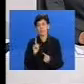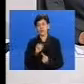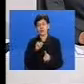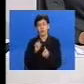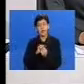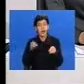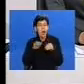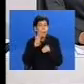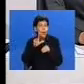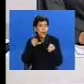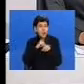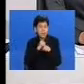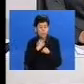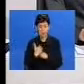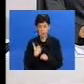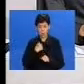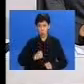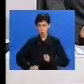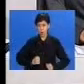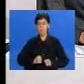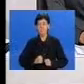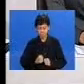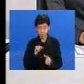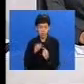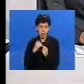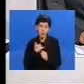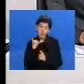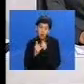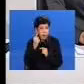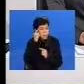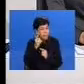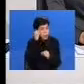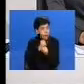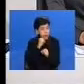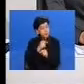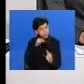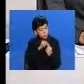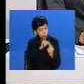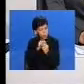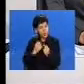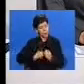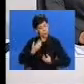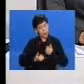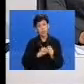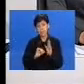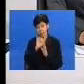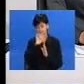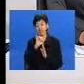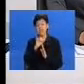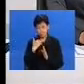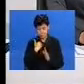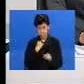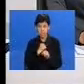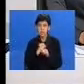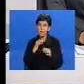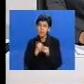ชัยปราการนะคะงานนี้สำหรับวัยรุ่นวัยแรงโดยเฉพาะไปใช้ความคิดสร้างสรรค์ในทางที่ถูกต้องการอย่างที่เชียงใหม่ค่ะตอนนี้ก็มีงาน